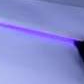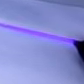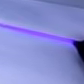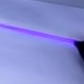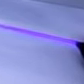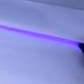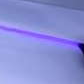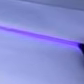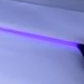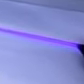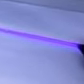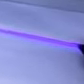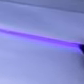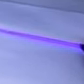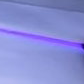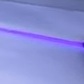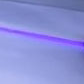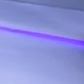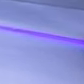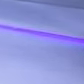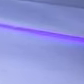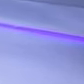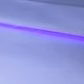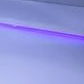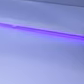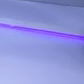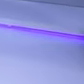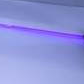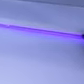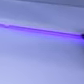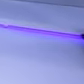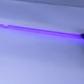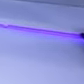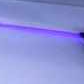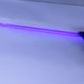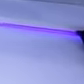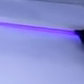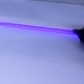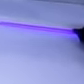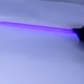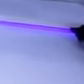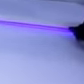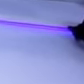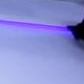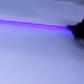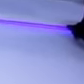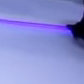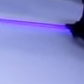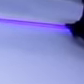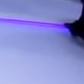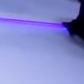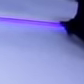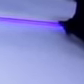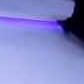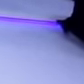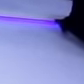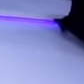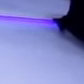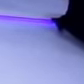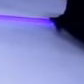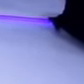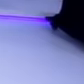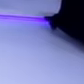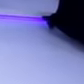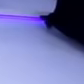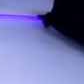K-pop lang kayo, no? Ang gagaling. Tingin sa kalaman ninyo, marunong din silang kumanta. Diba? Gusto mo